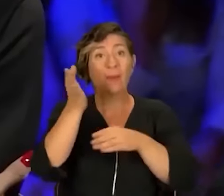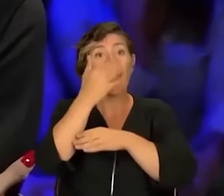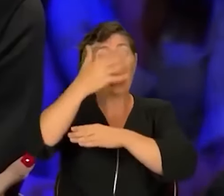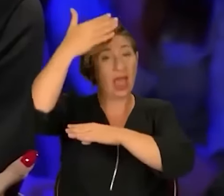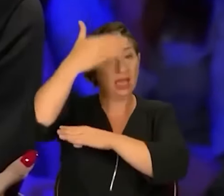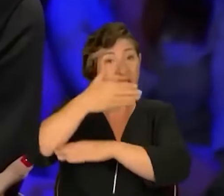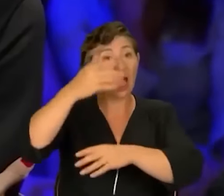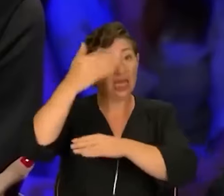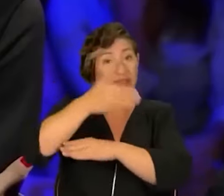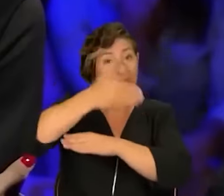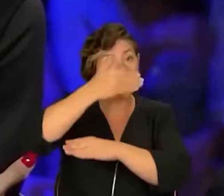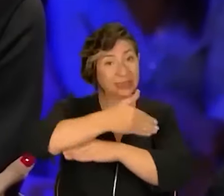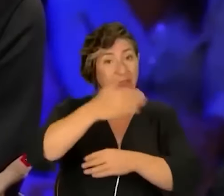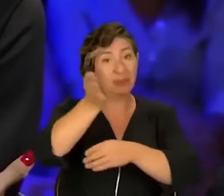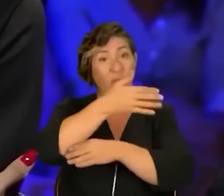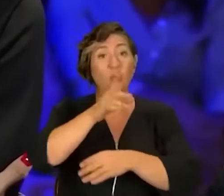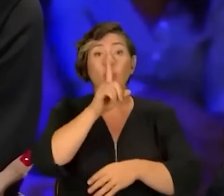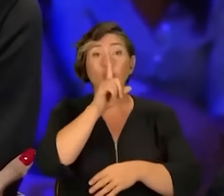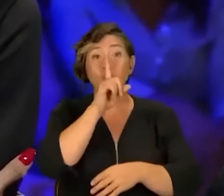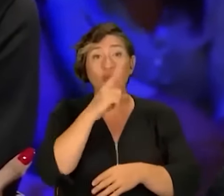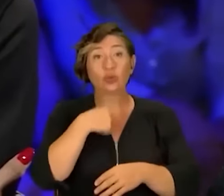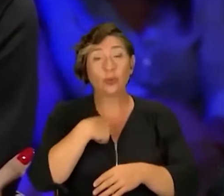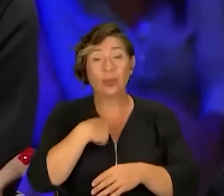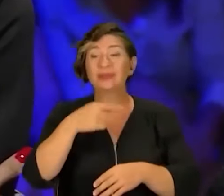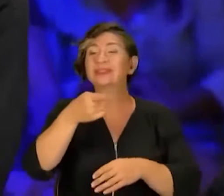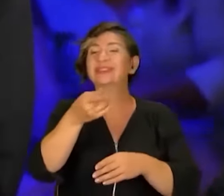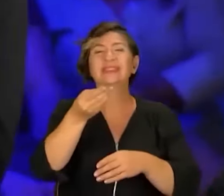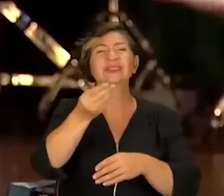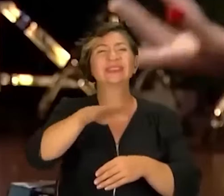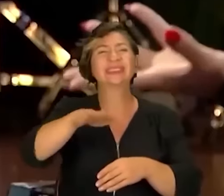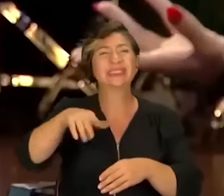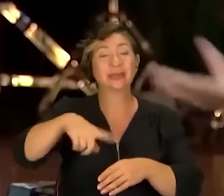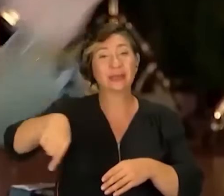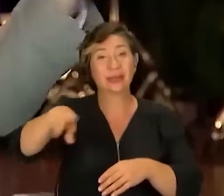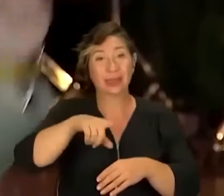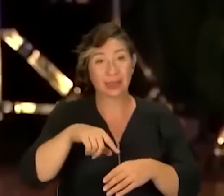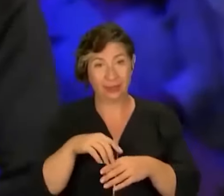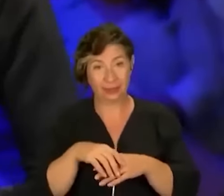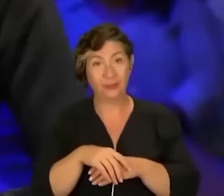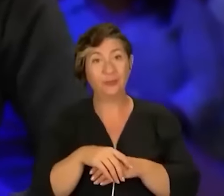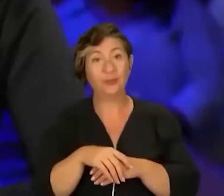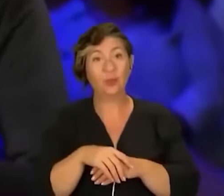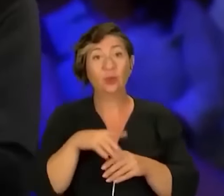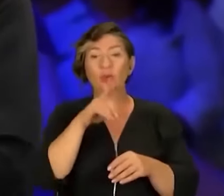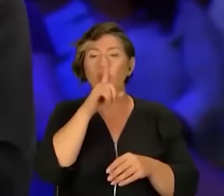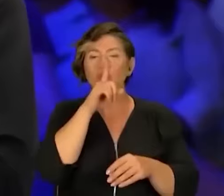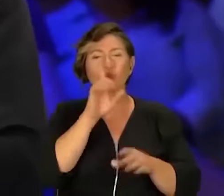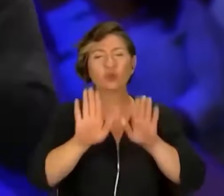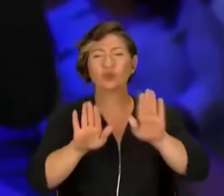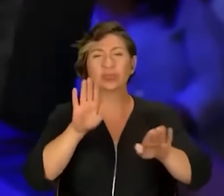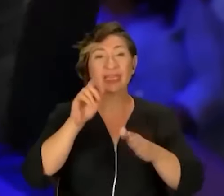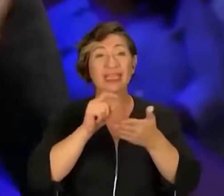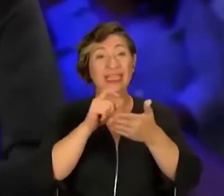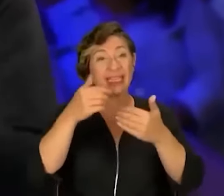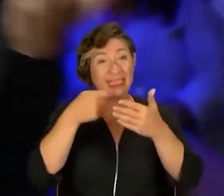sonra as as as as Bayrakları susturdum ben çaylakları ya bu slogan ama yani evet evet Eee susturdum ben çaylakları